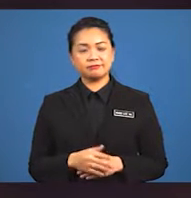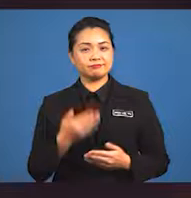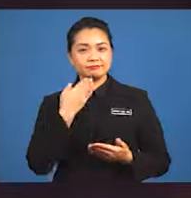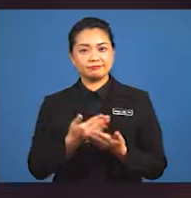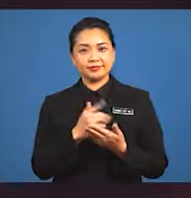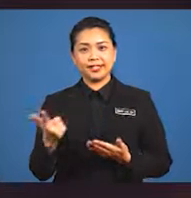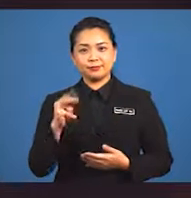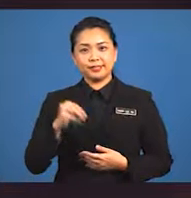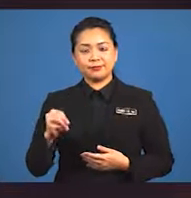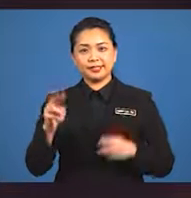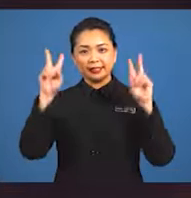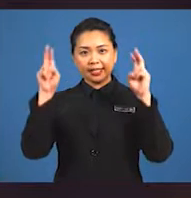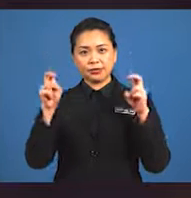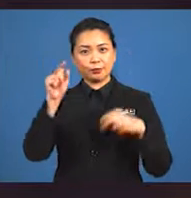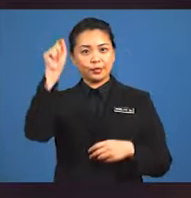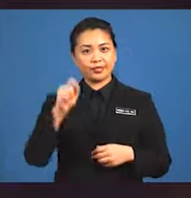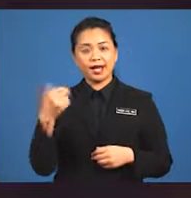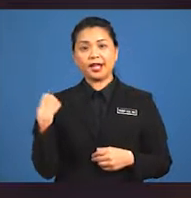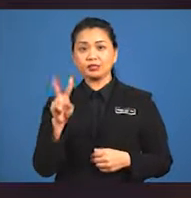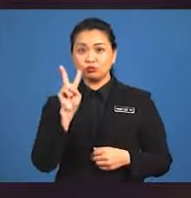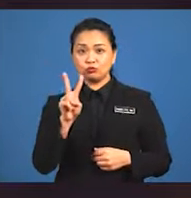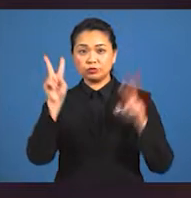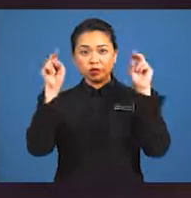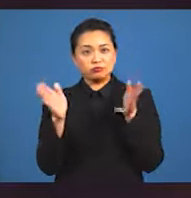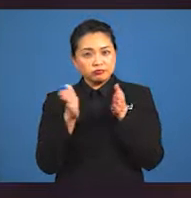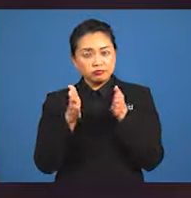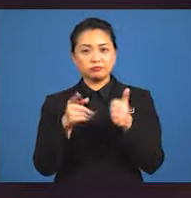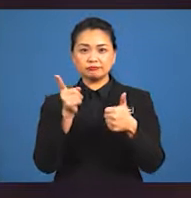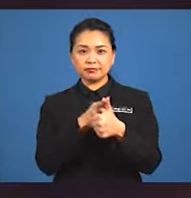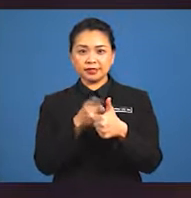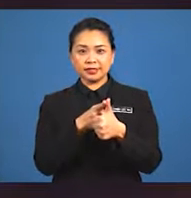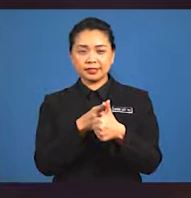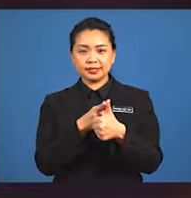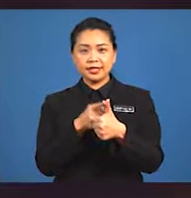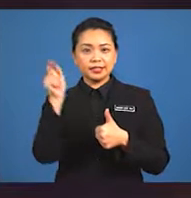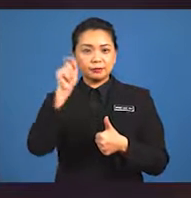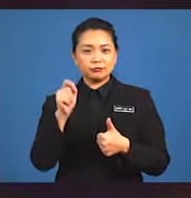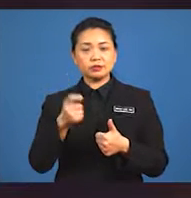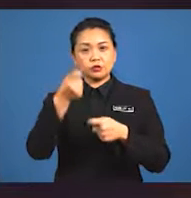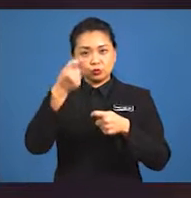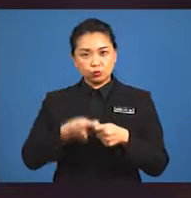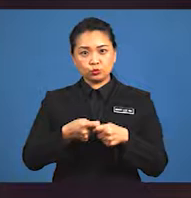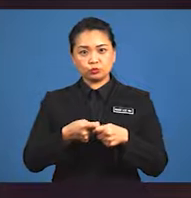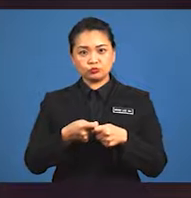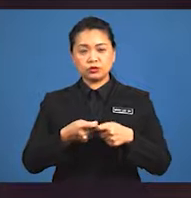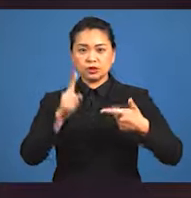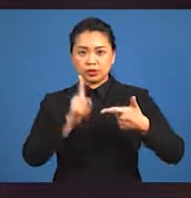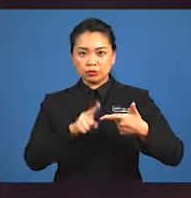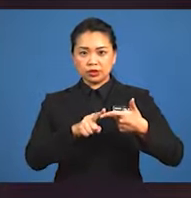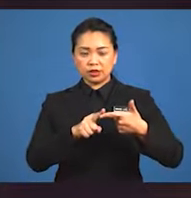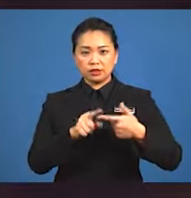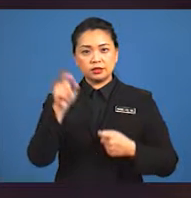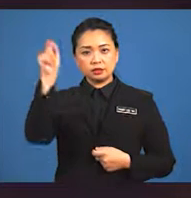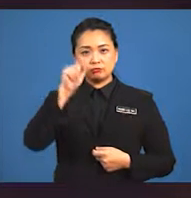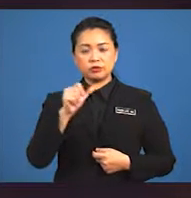Baiklah murid-murid, tajuk pengamiran mempunyai dua subtopik. Yang pertama adalah kamiran tentu dan yang kedua